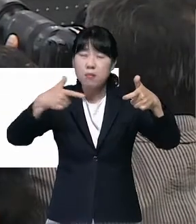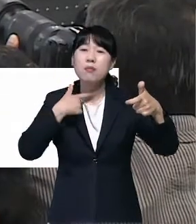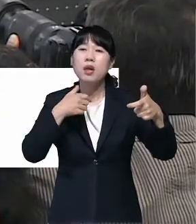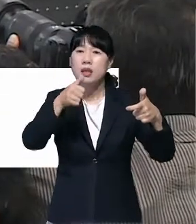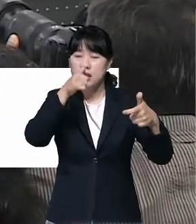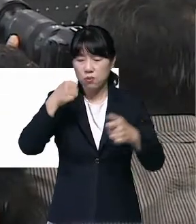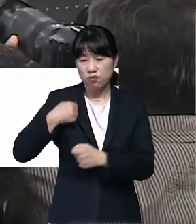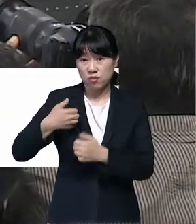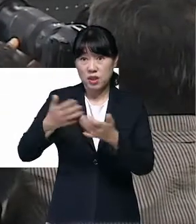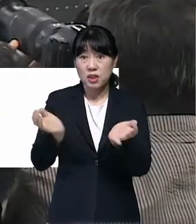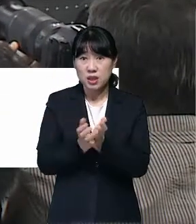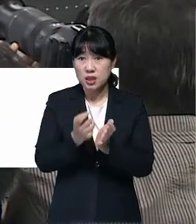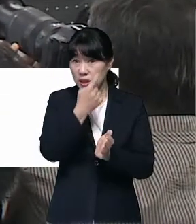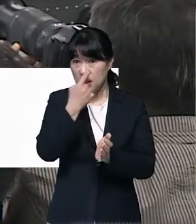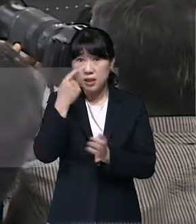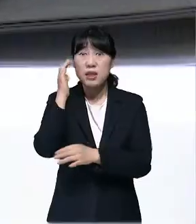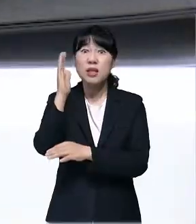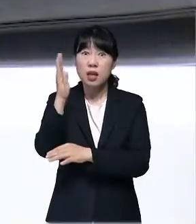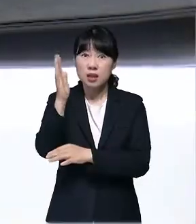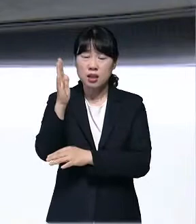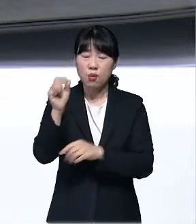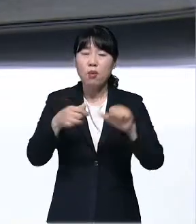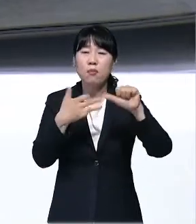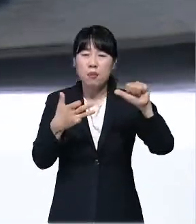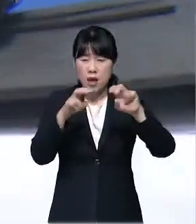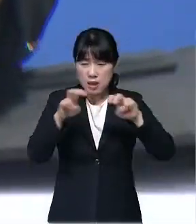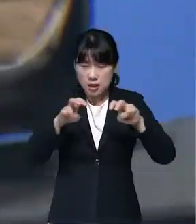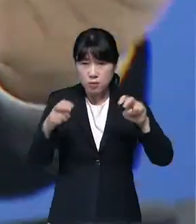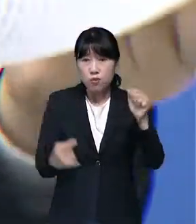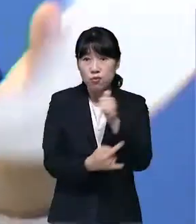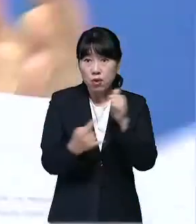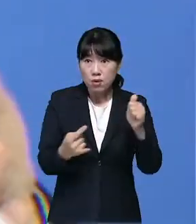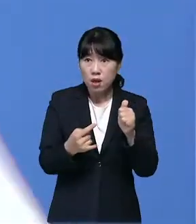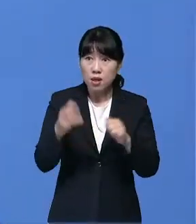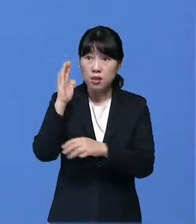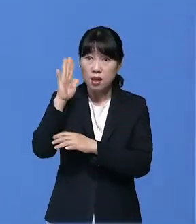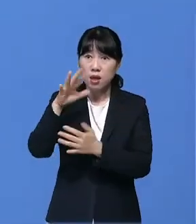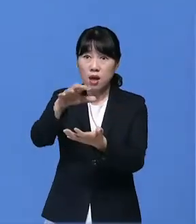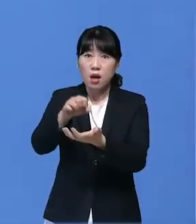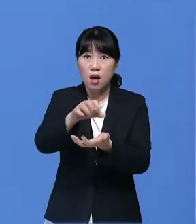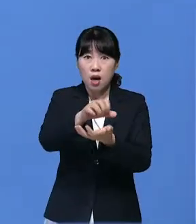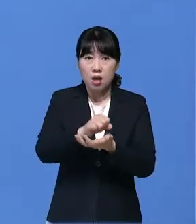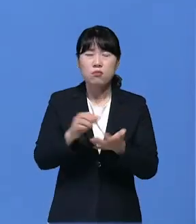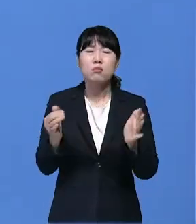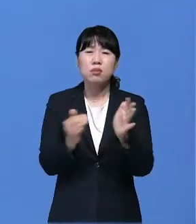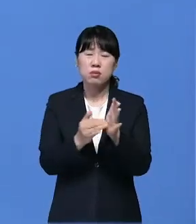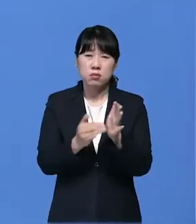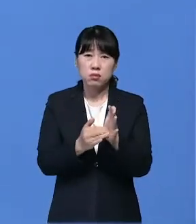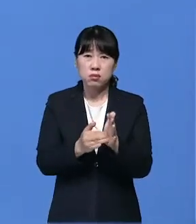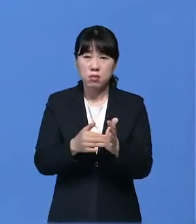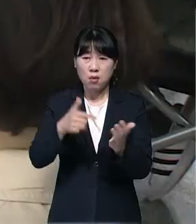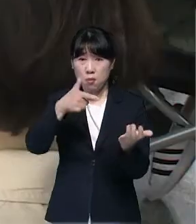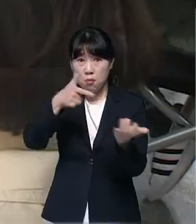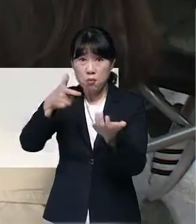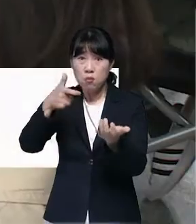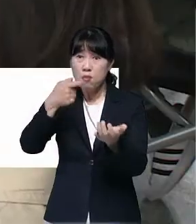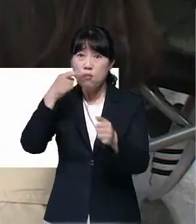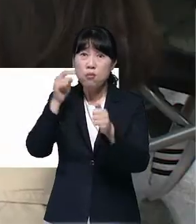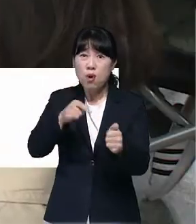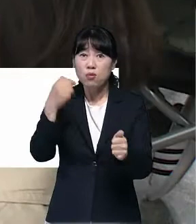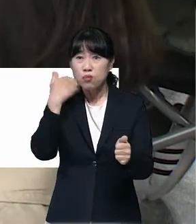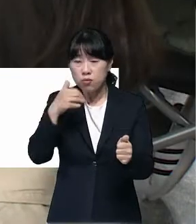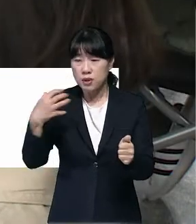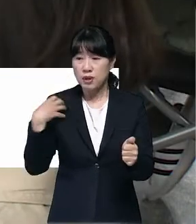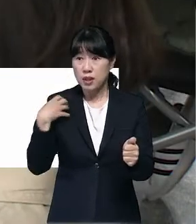계엄군의 진술들을 5.18 진상규명조사위원회가 다수 확보했습니다. 발포 명령자나 책임자